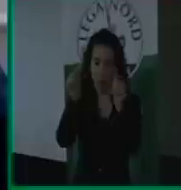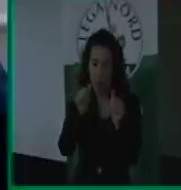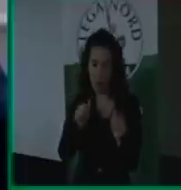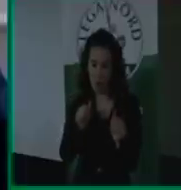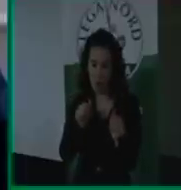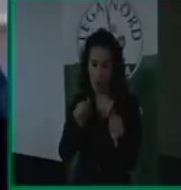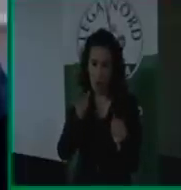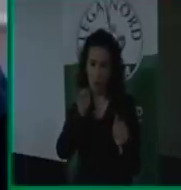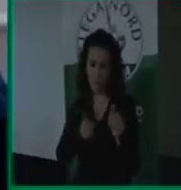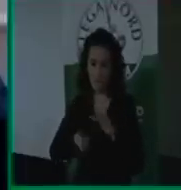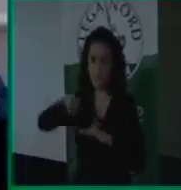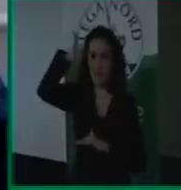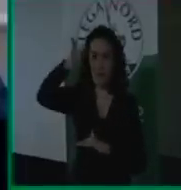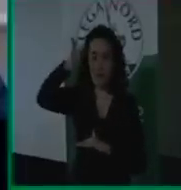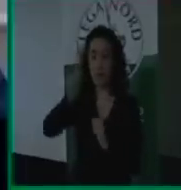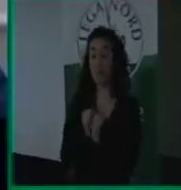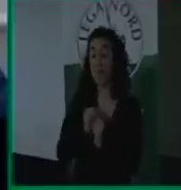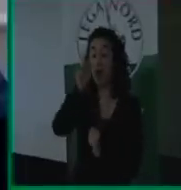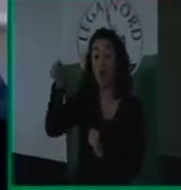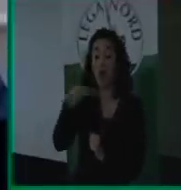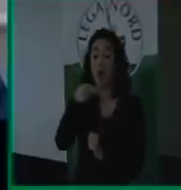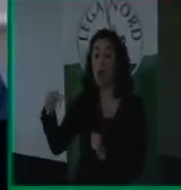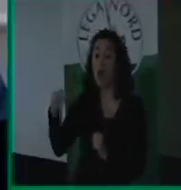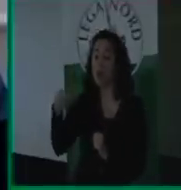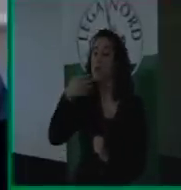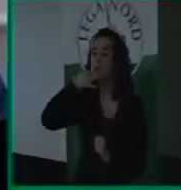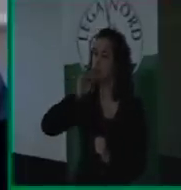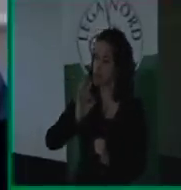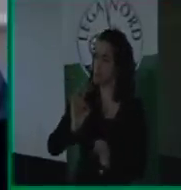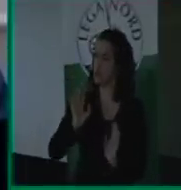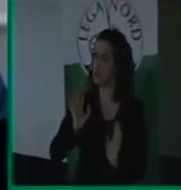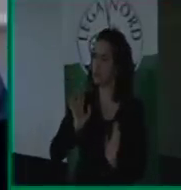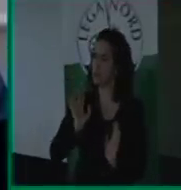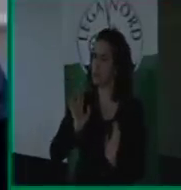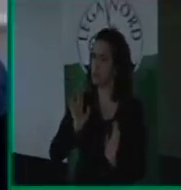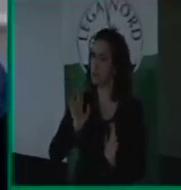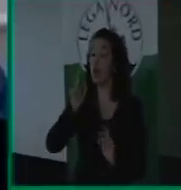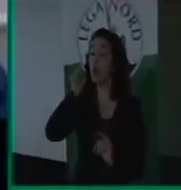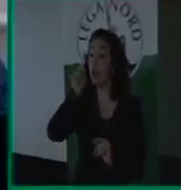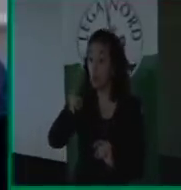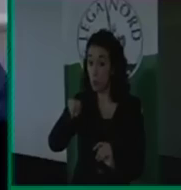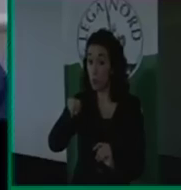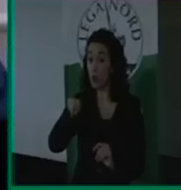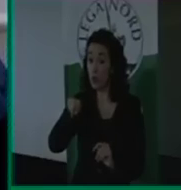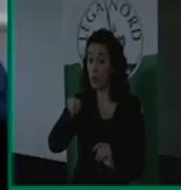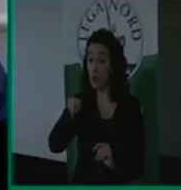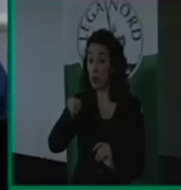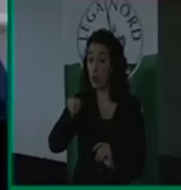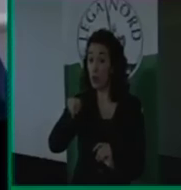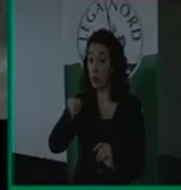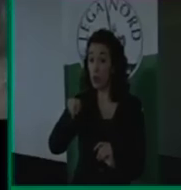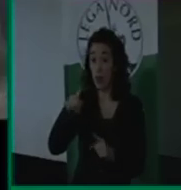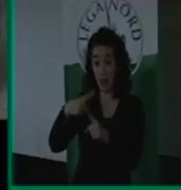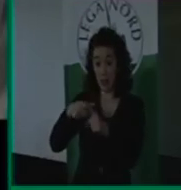che è riuscito in parte Magari in piccola parte persino a trasformare in parte